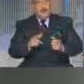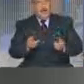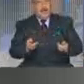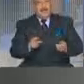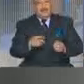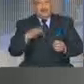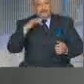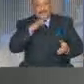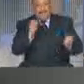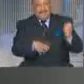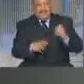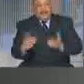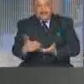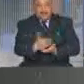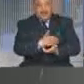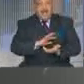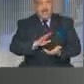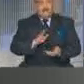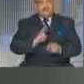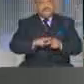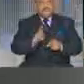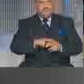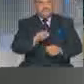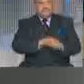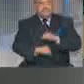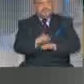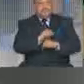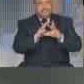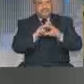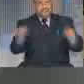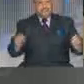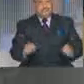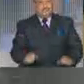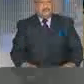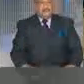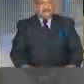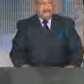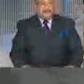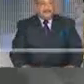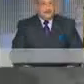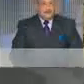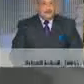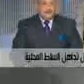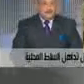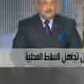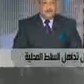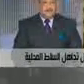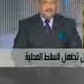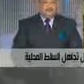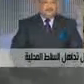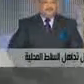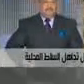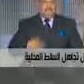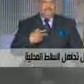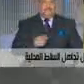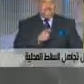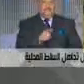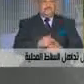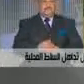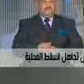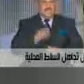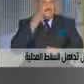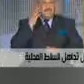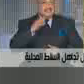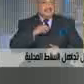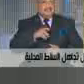لم تتجاوب مع هذا المشروع. نفايات تكاد تكتسح شوارع القصرين، ومصب الفضلات أثر بشكل